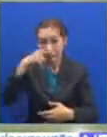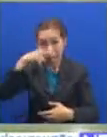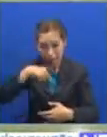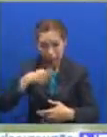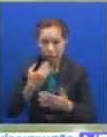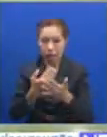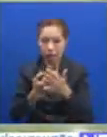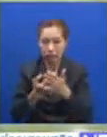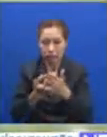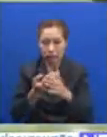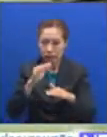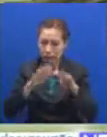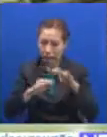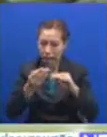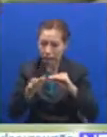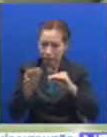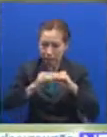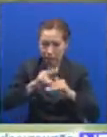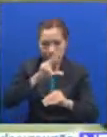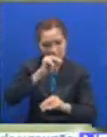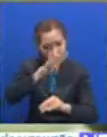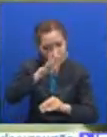ค่าไปแตะที่